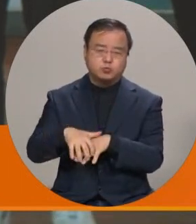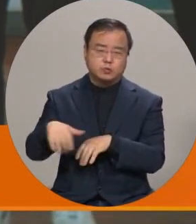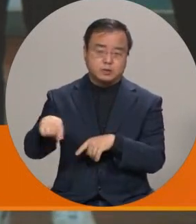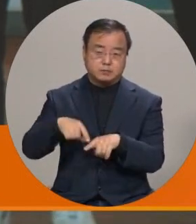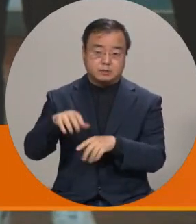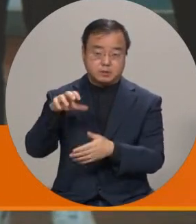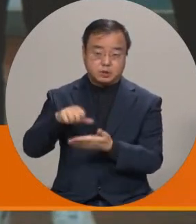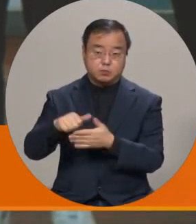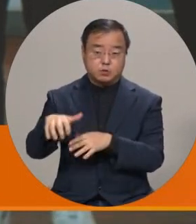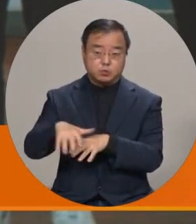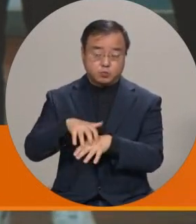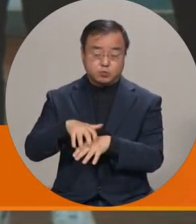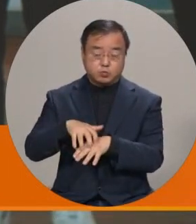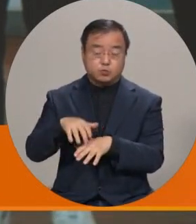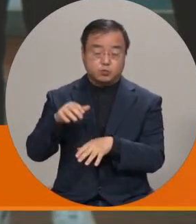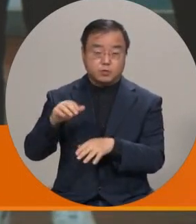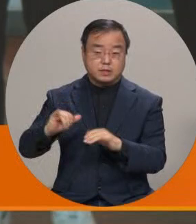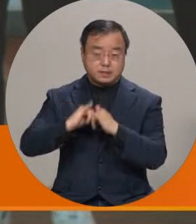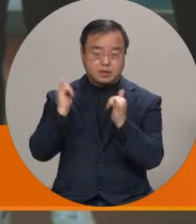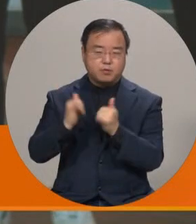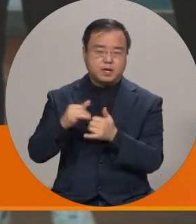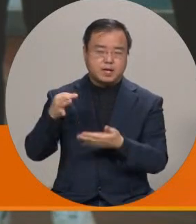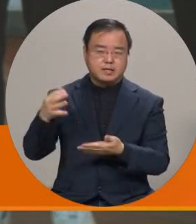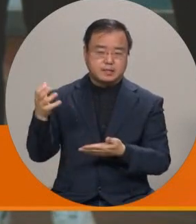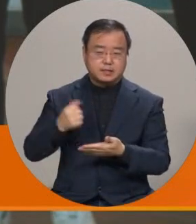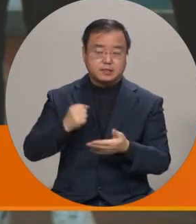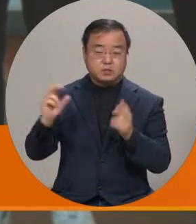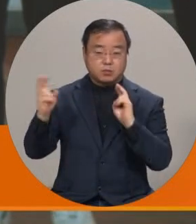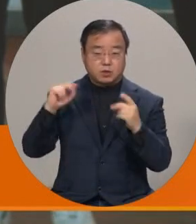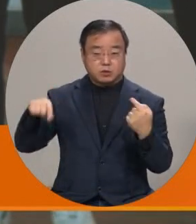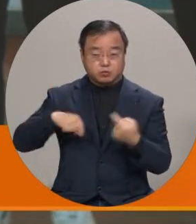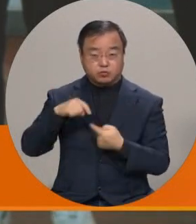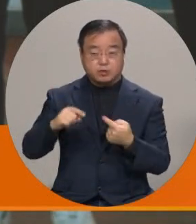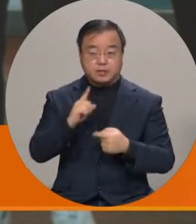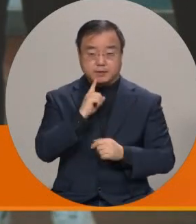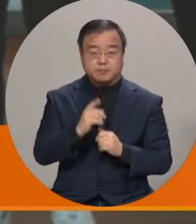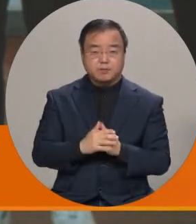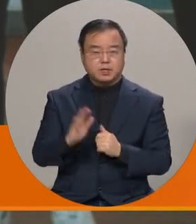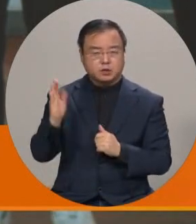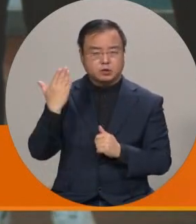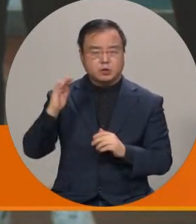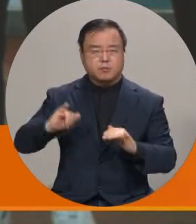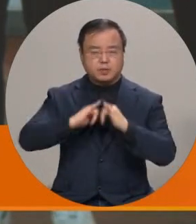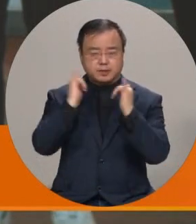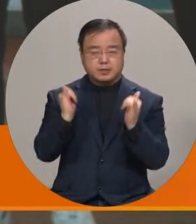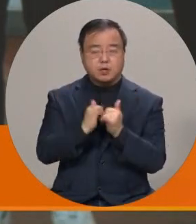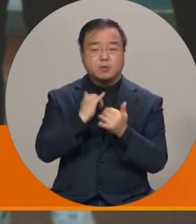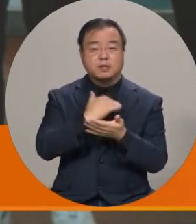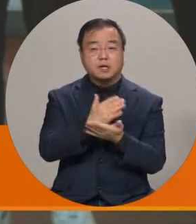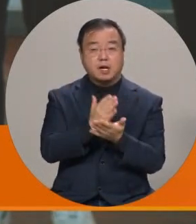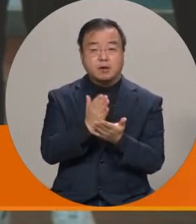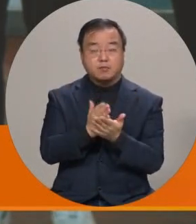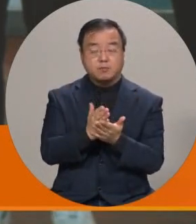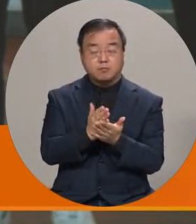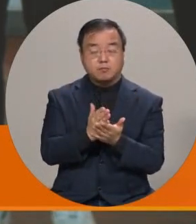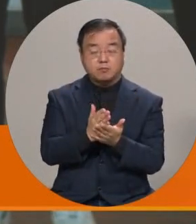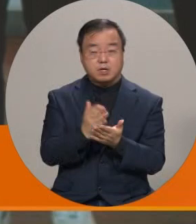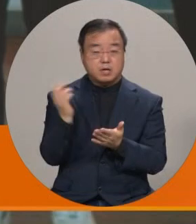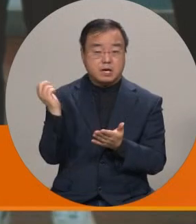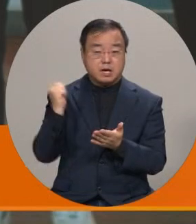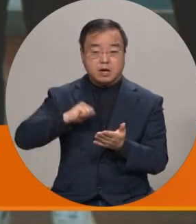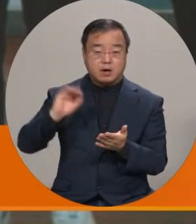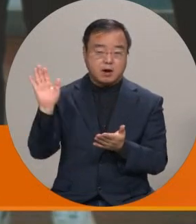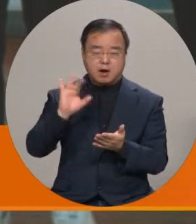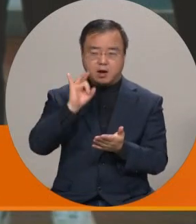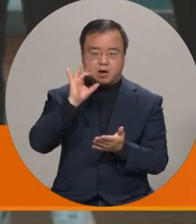사회적 가치를 지키는 기업 활동을 가리키는 말입니다이 최근에는 사회 각 분야에서 거스를 수 없는 흐름으로